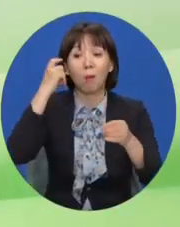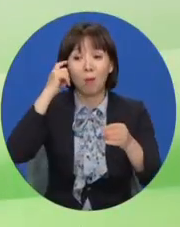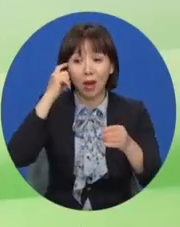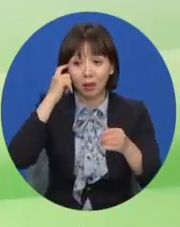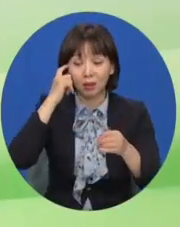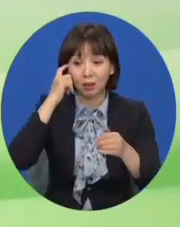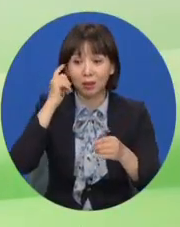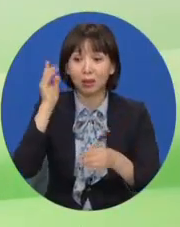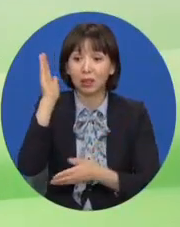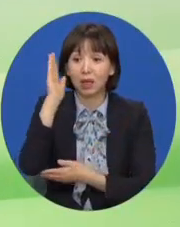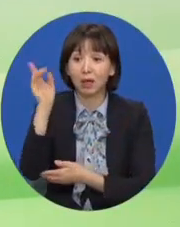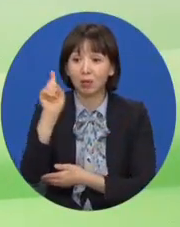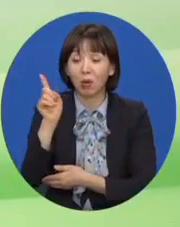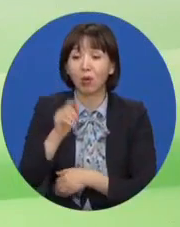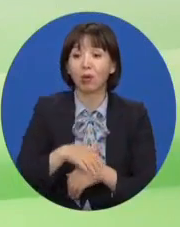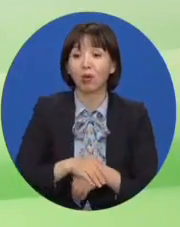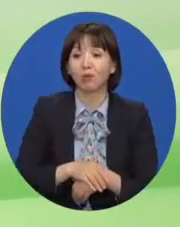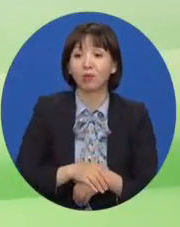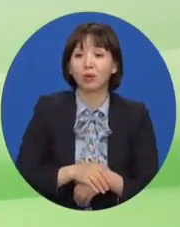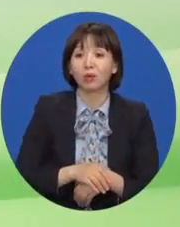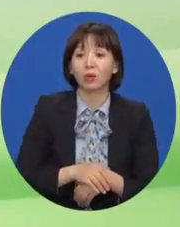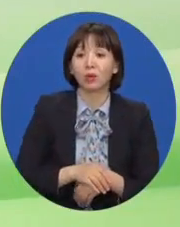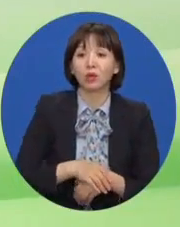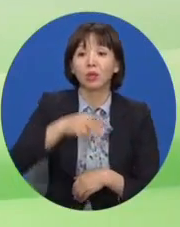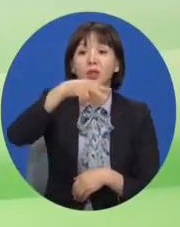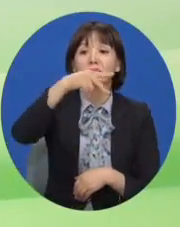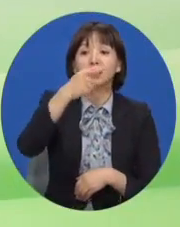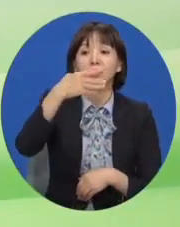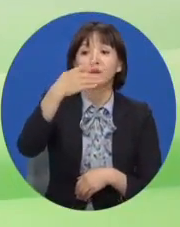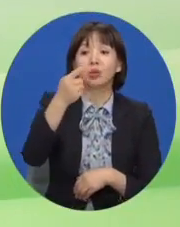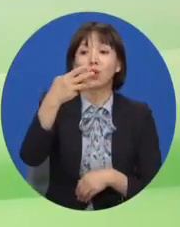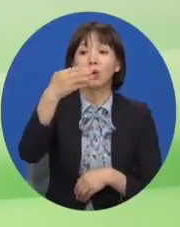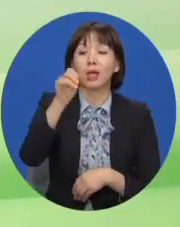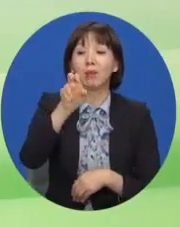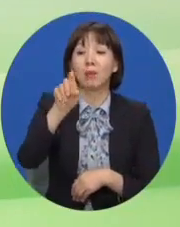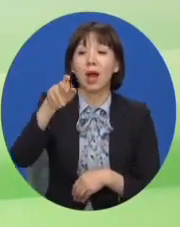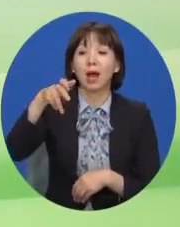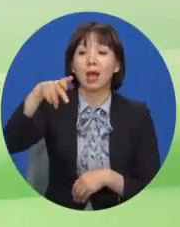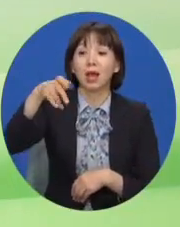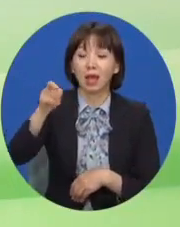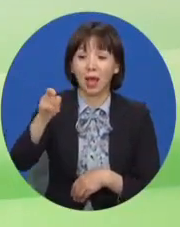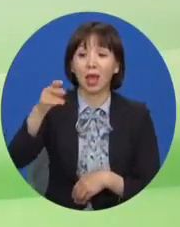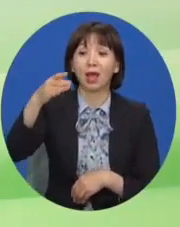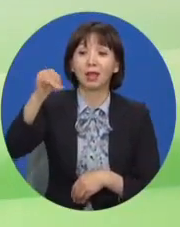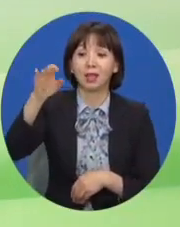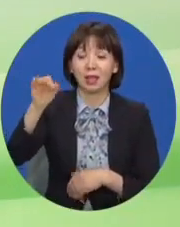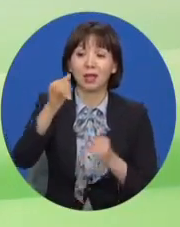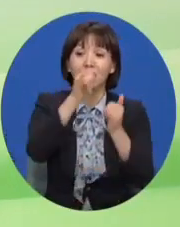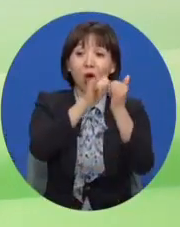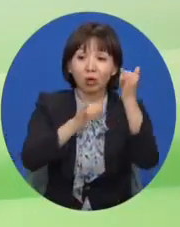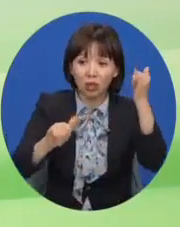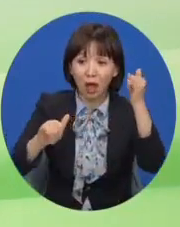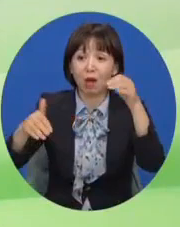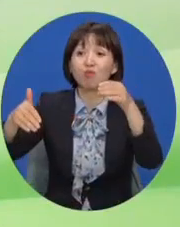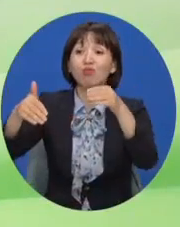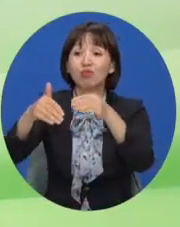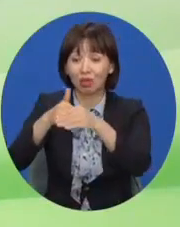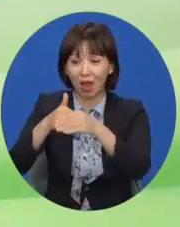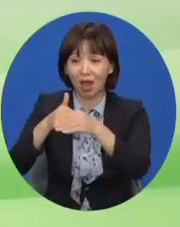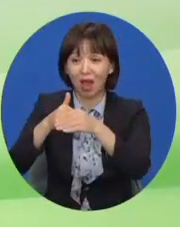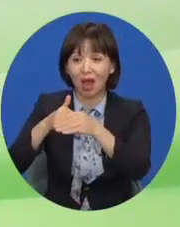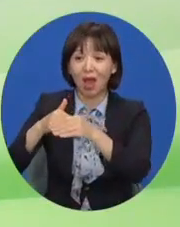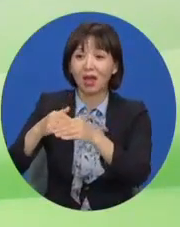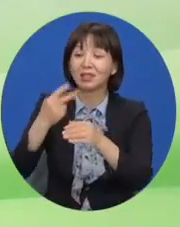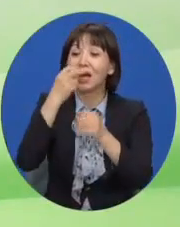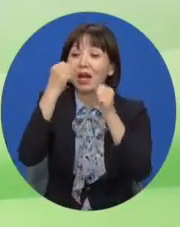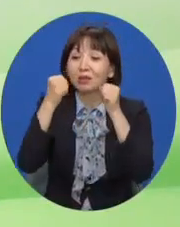얘기하자면 쉽게 얘기하면 스토리 마케팅이라고 합니다. 역사와 문화가 살아 숨쉬는